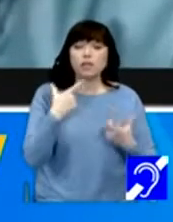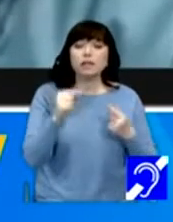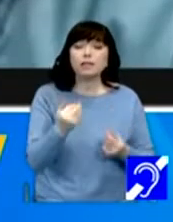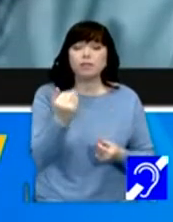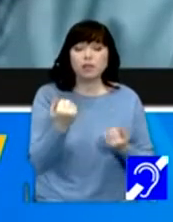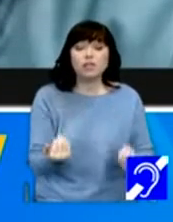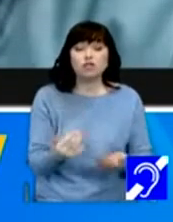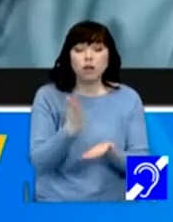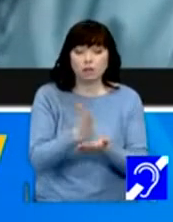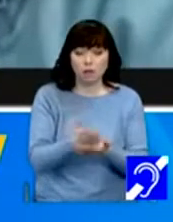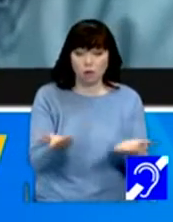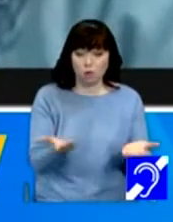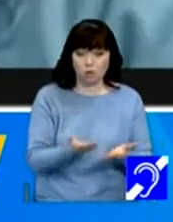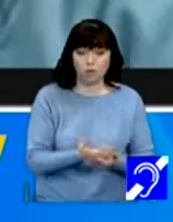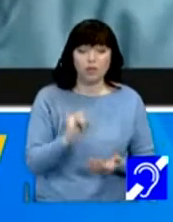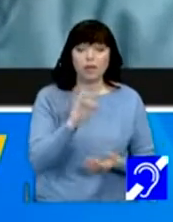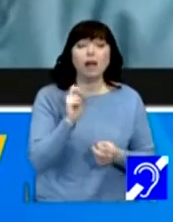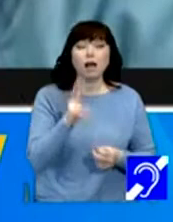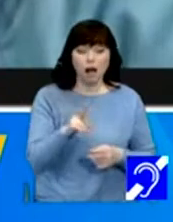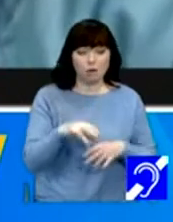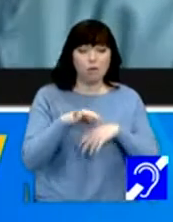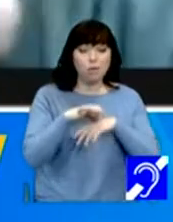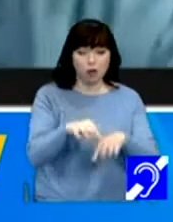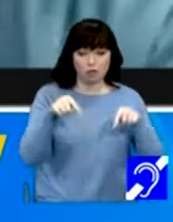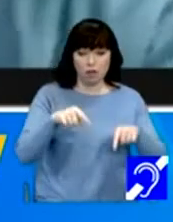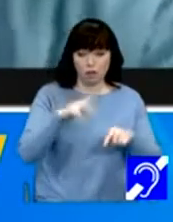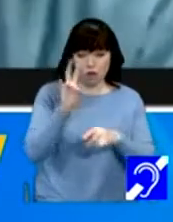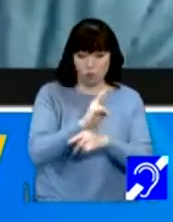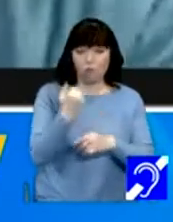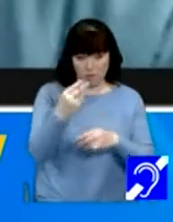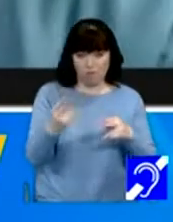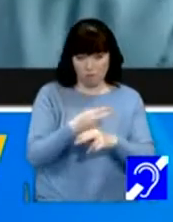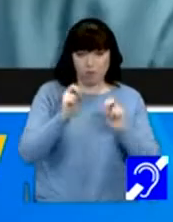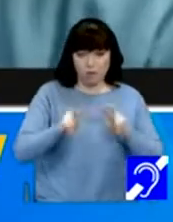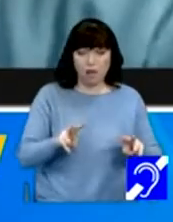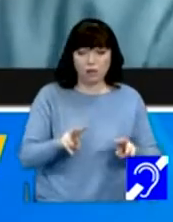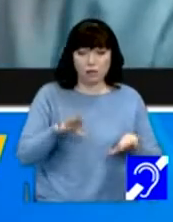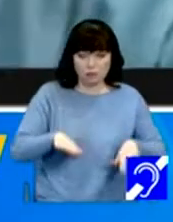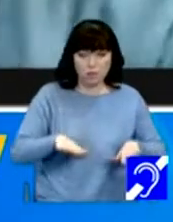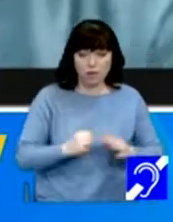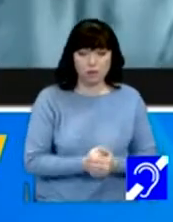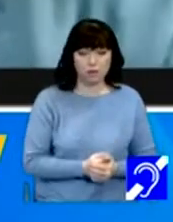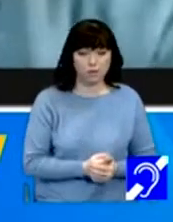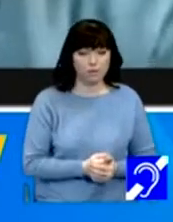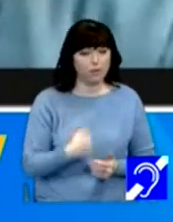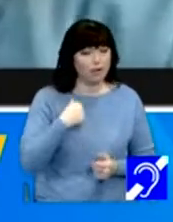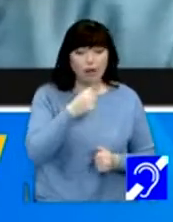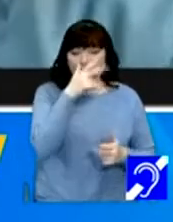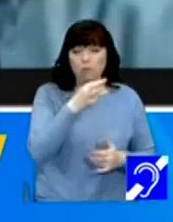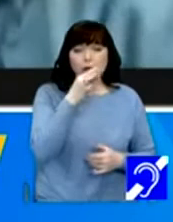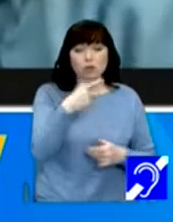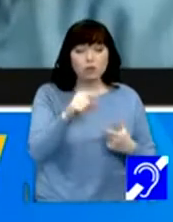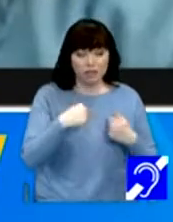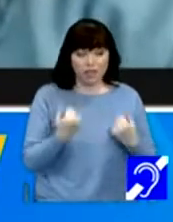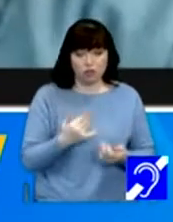именно вы находитесь сейчас и как прошла эта ночь? Вы в безопасности? Я не могу сказать, где я